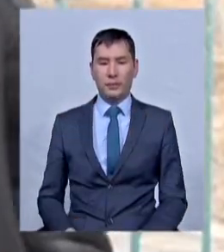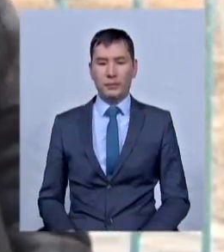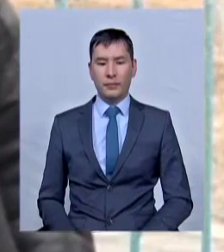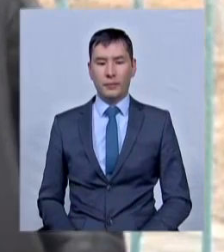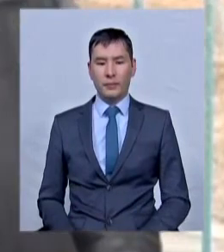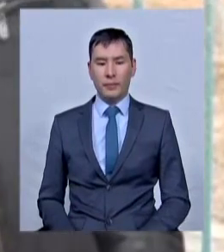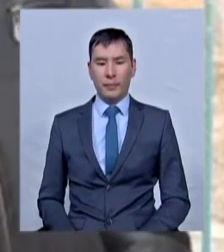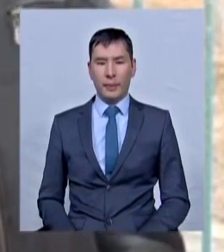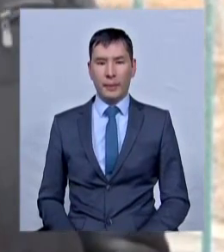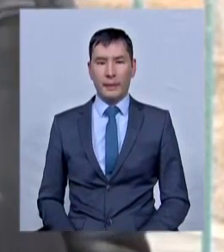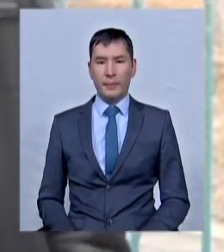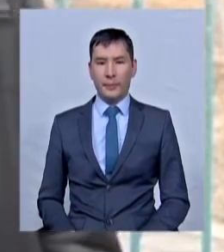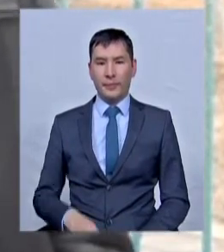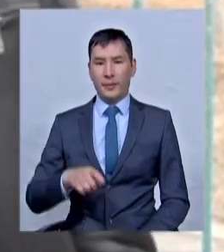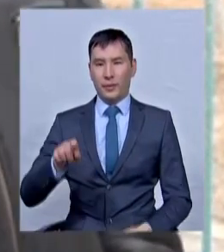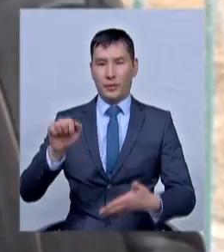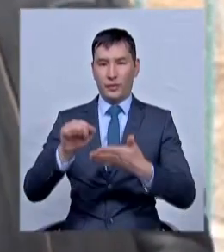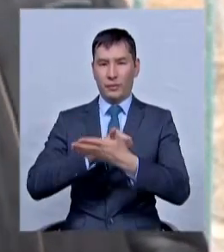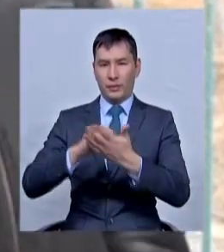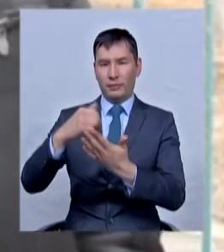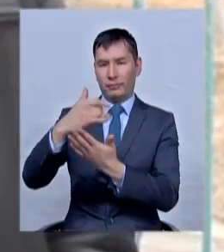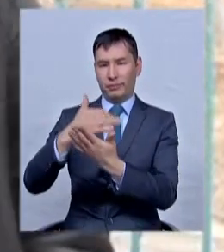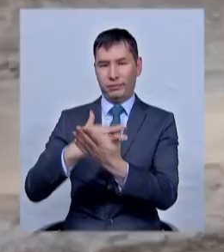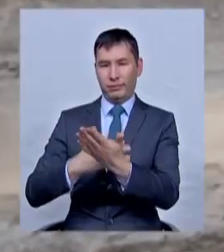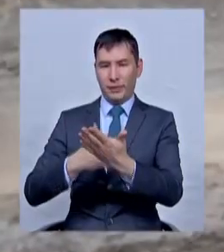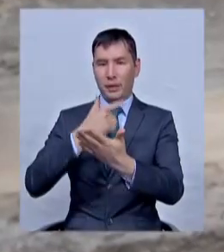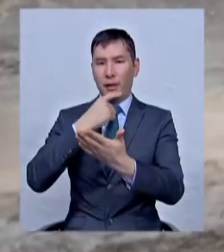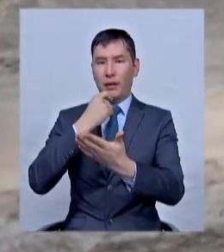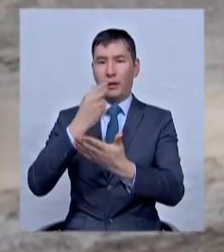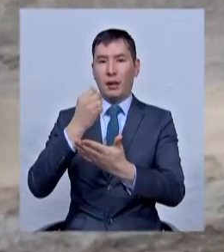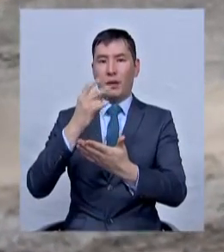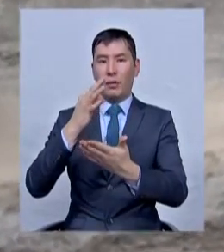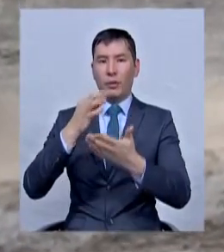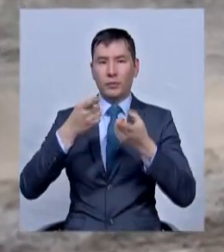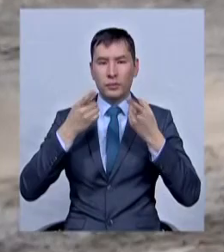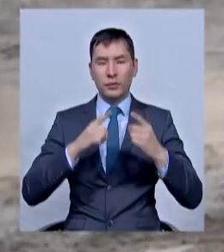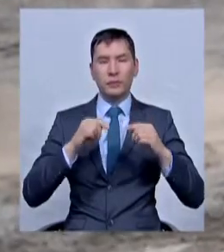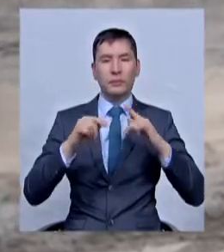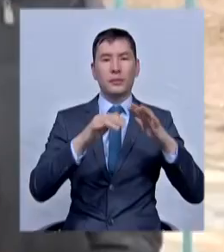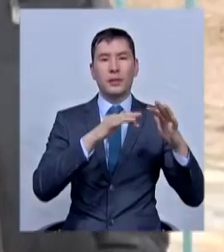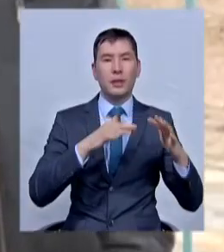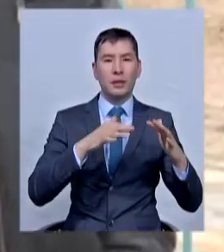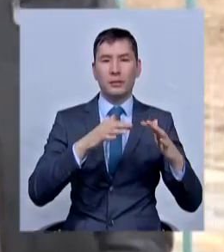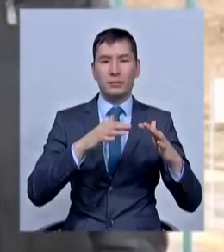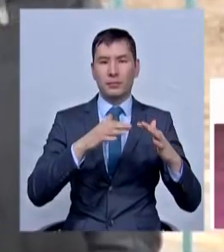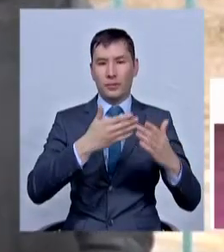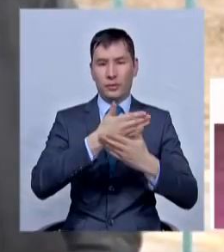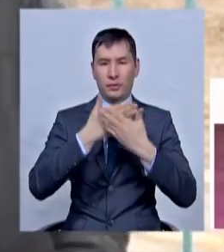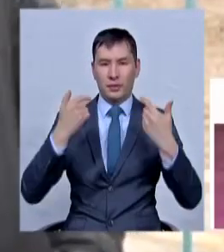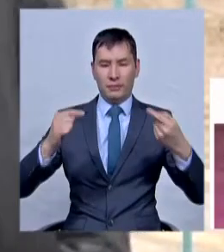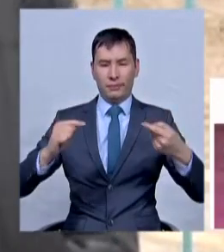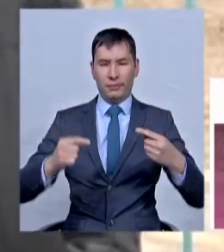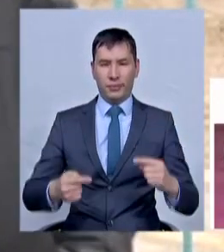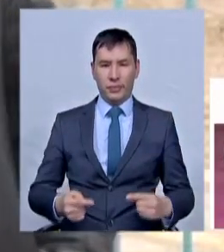осы ауылдың тұрғындарын жинап апарып районы әкімге ақылдасындар. Маған жауабын жібер деген. Жылқыбаев сөйтіп біздің район әкімге